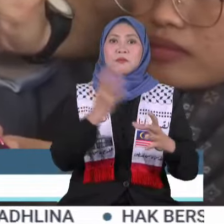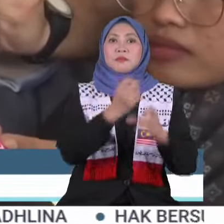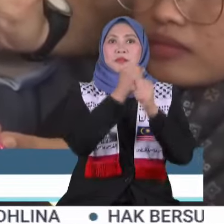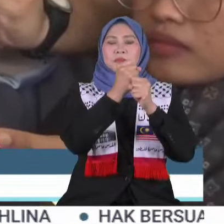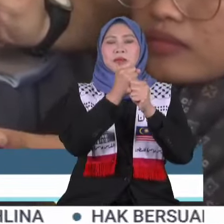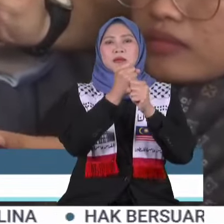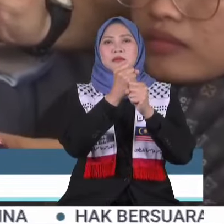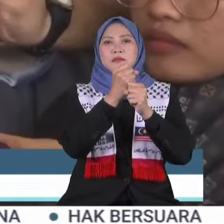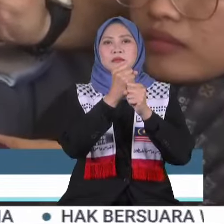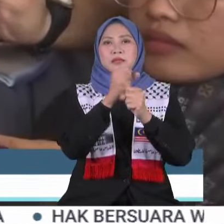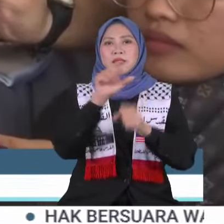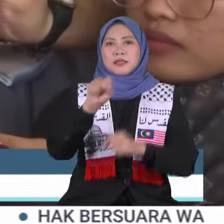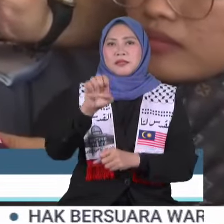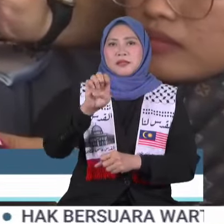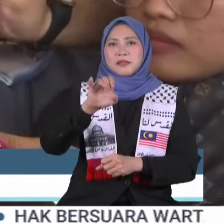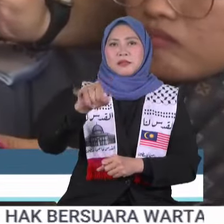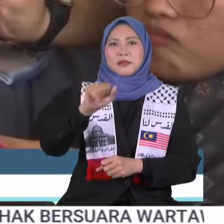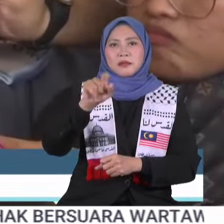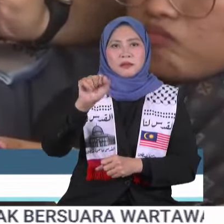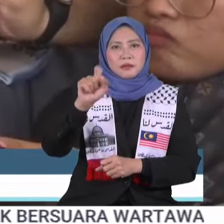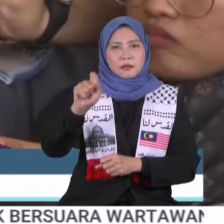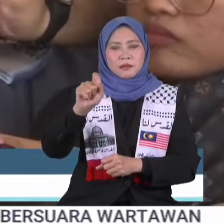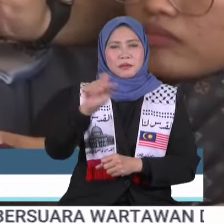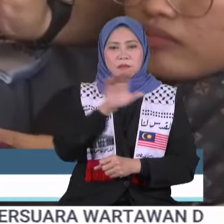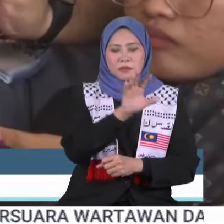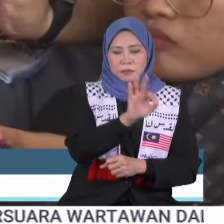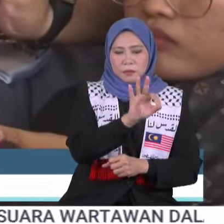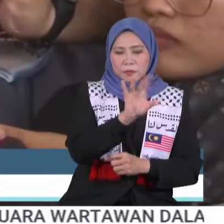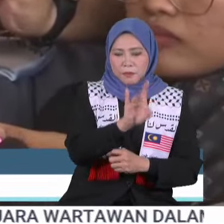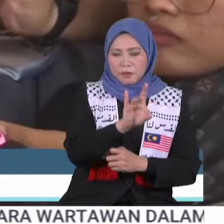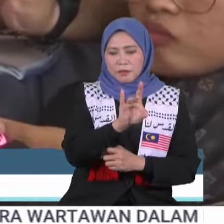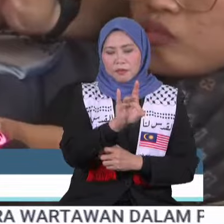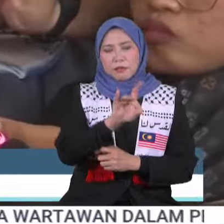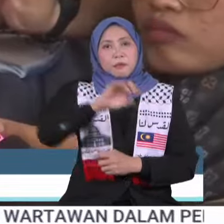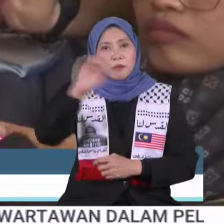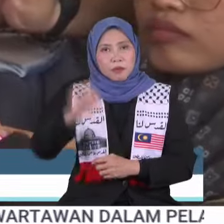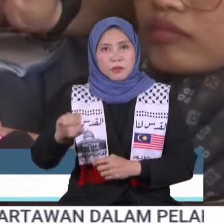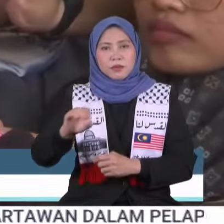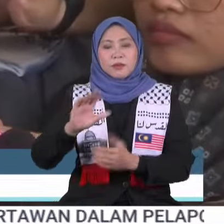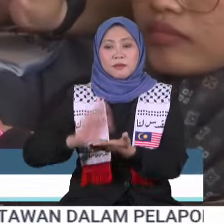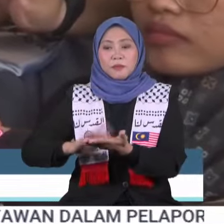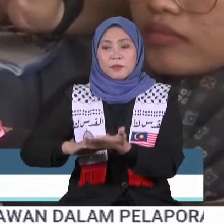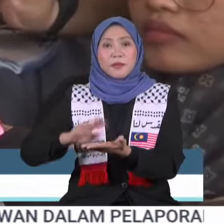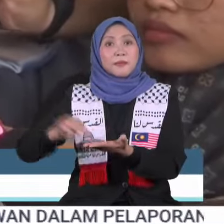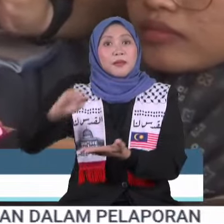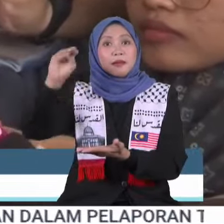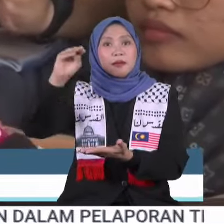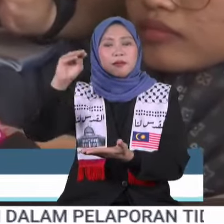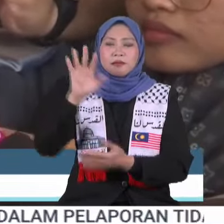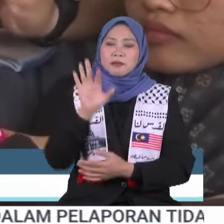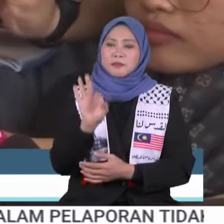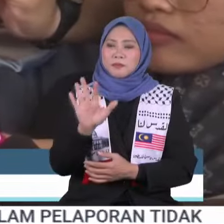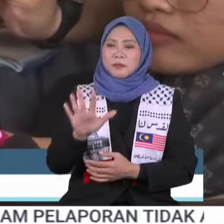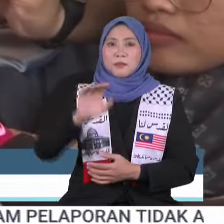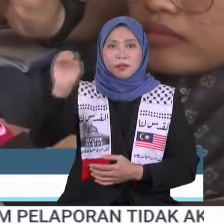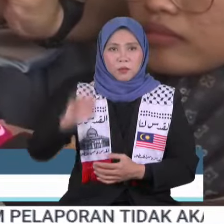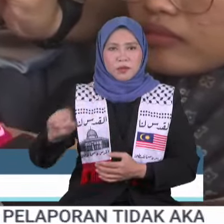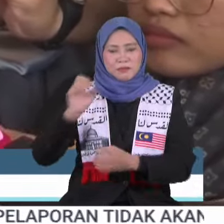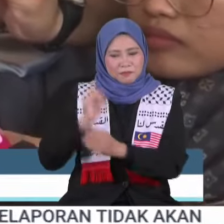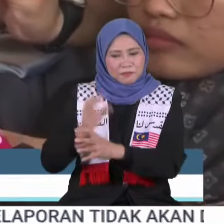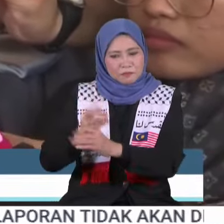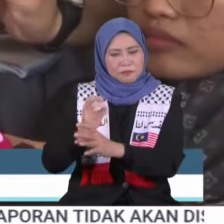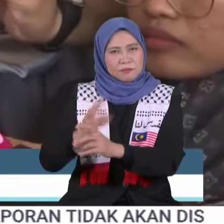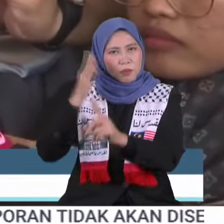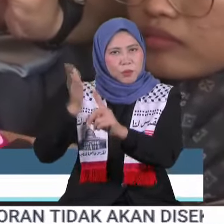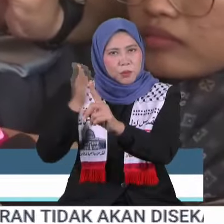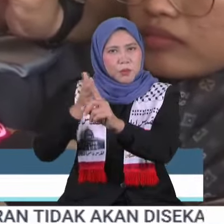sejagat iaitu 98 99% dari segi Sekolah Menengah lebih kurang 95 kita kena kerja keras lagi